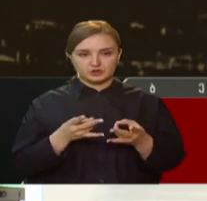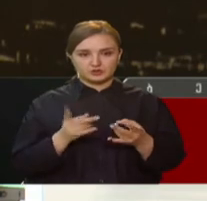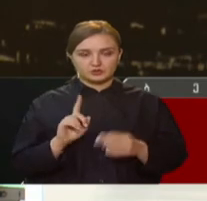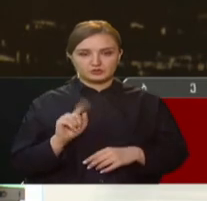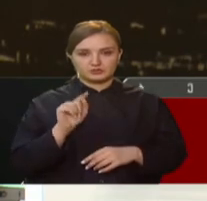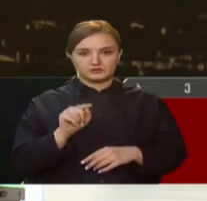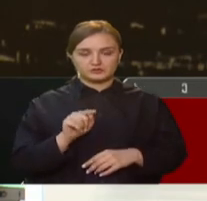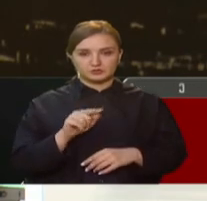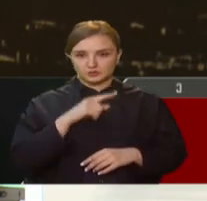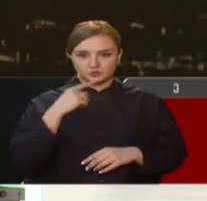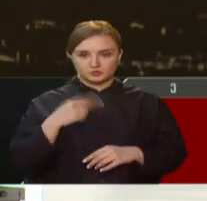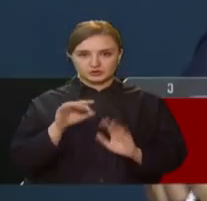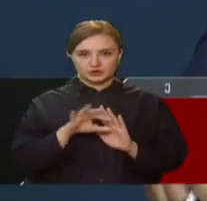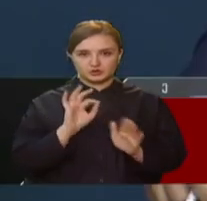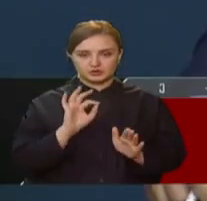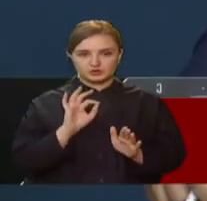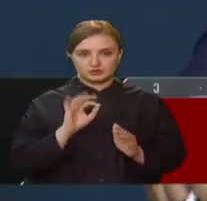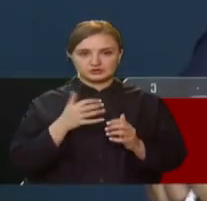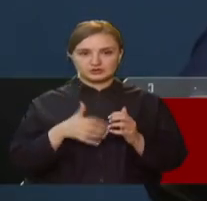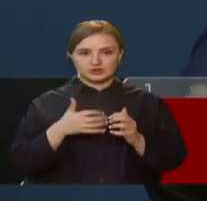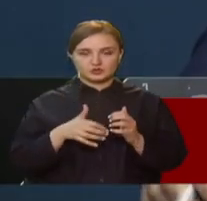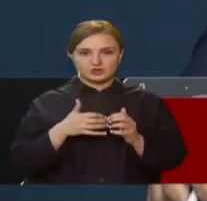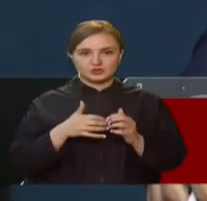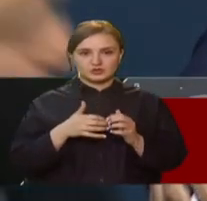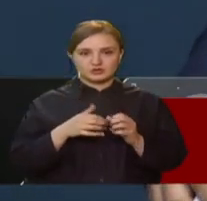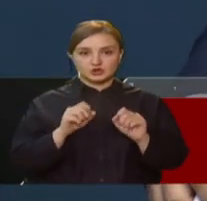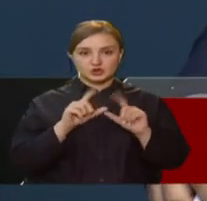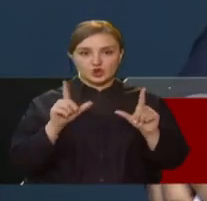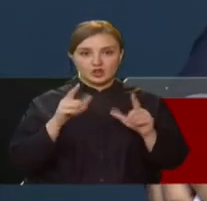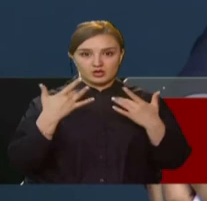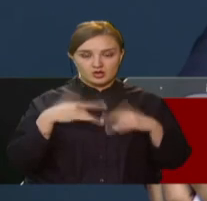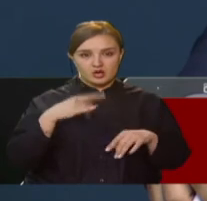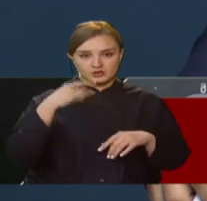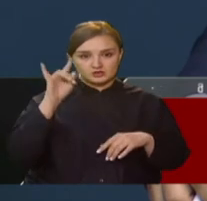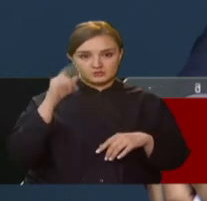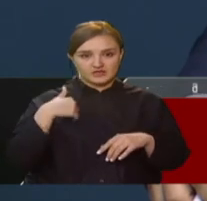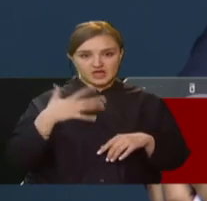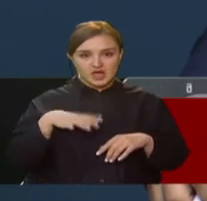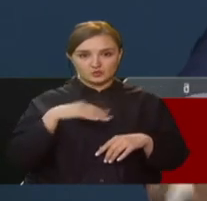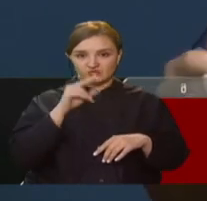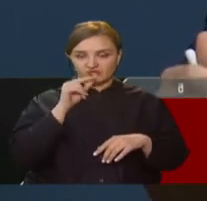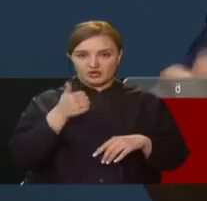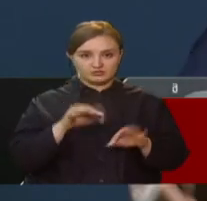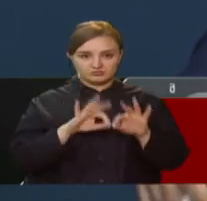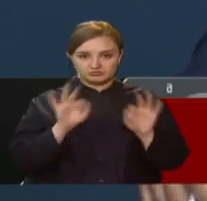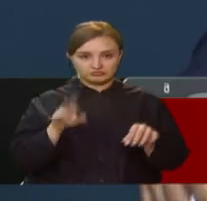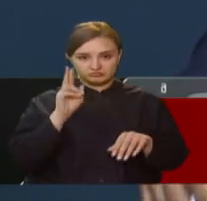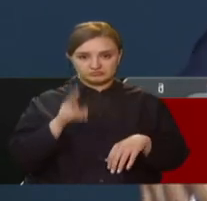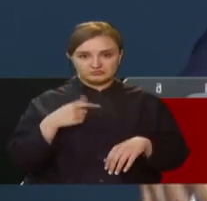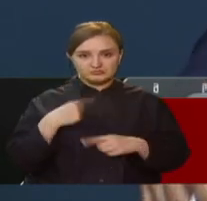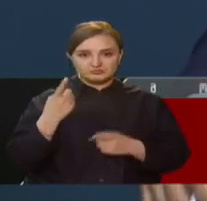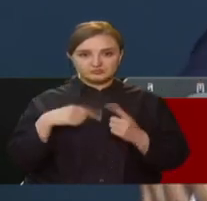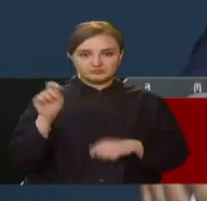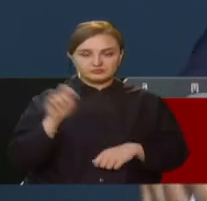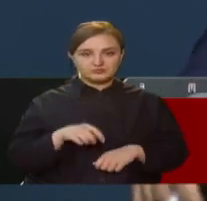თქვენ რუსეთი აირჩიეთ საშუალო სკოლა დავამთავრე ყაზახეთში. ვინაიდან ქართული კარგად არ ვიცოდი, როცა დავბრუნდი